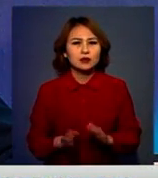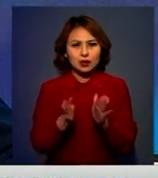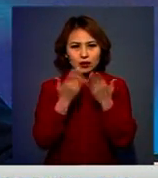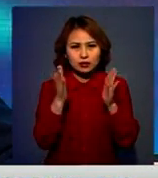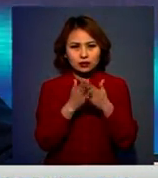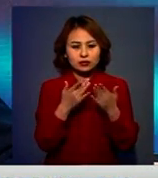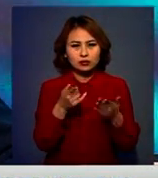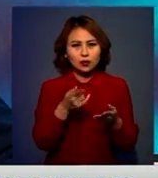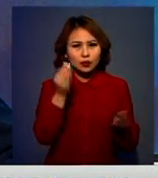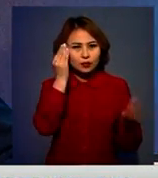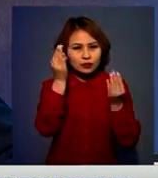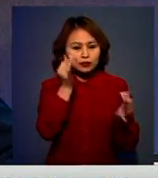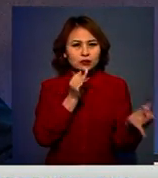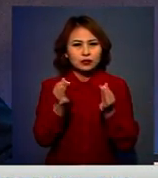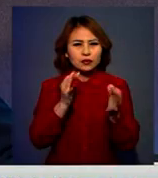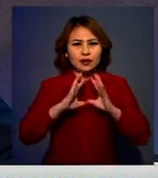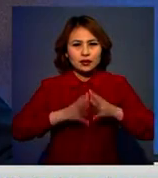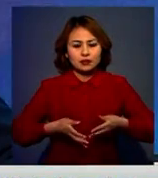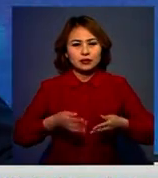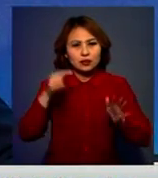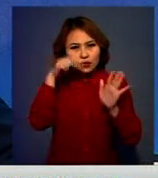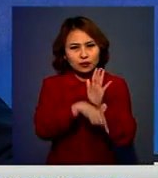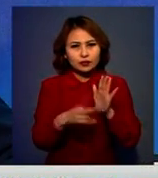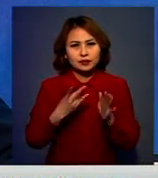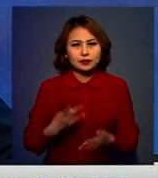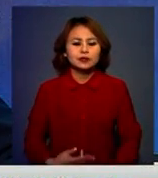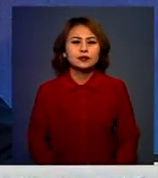кітаптың жаңа қыры мен сырларына, яғни кітап әлеміне тереңірек тарту.